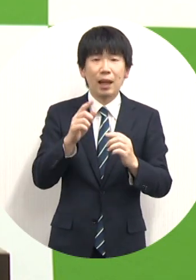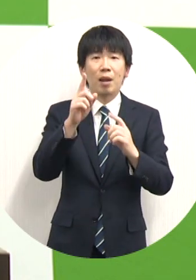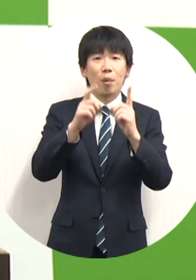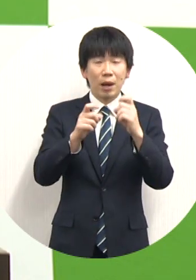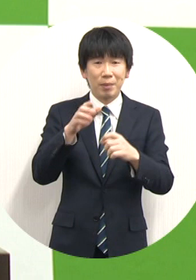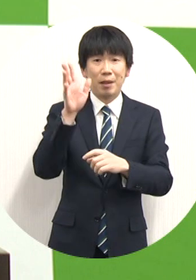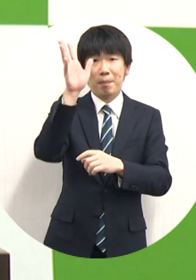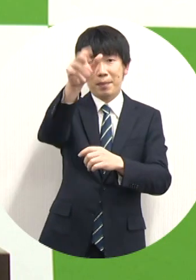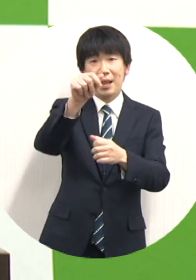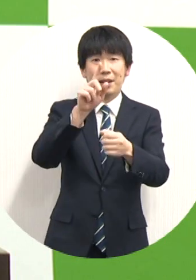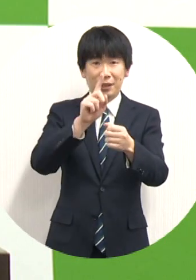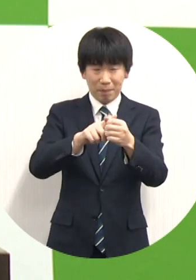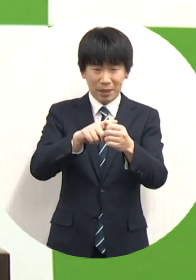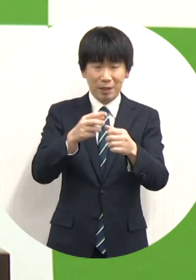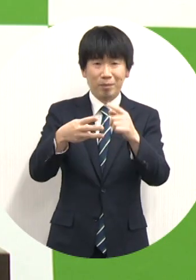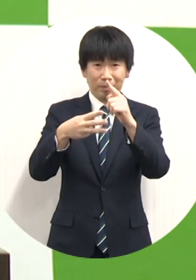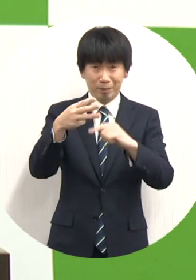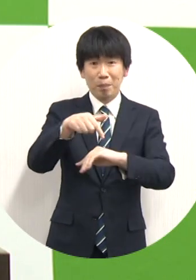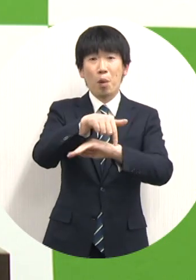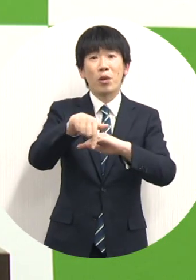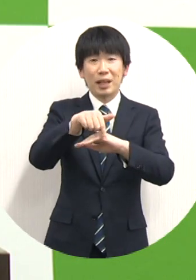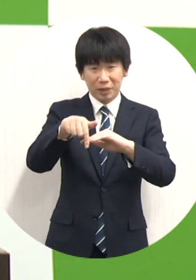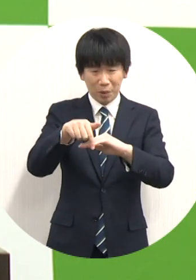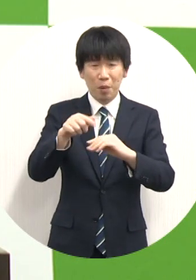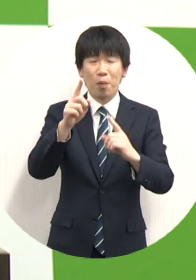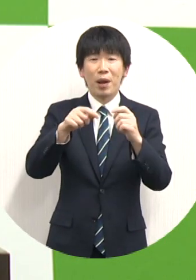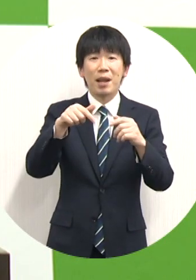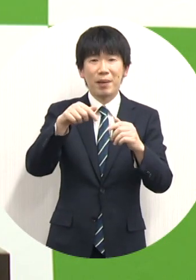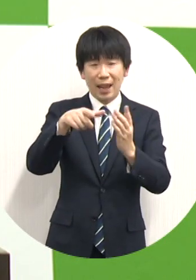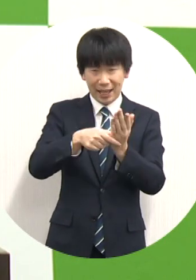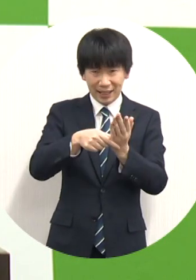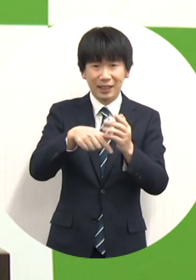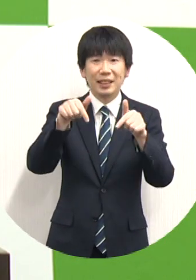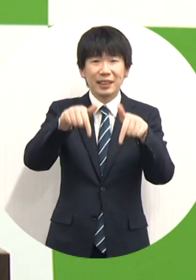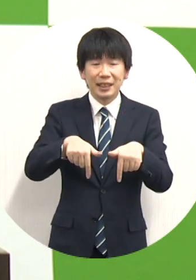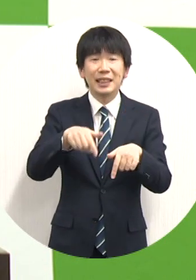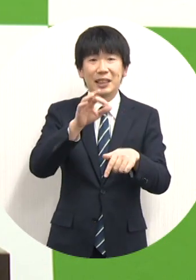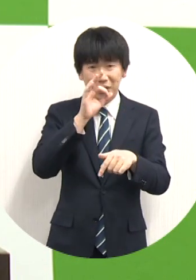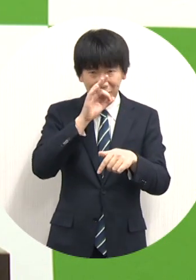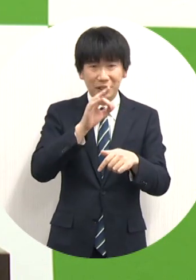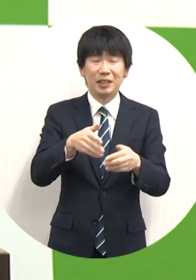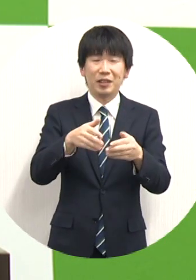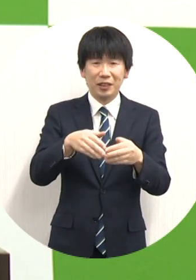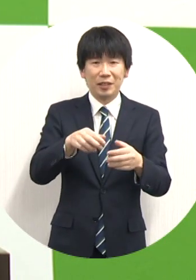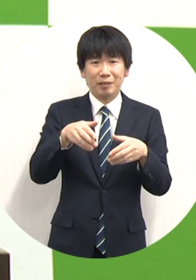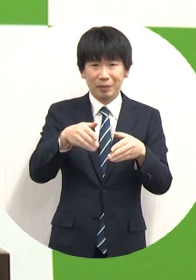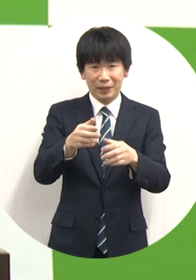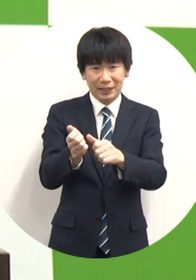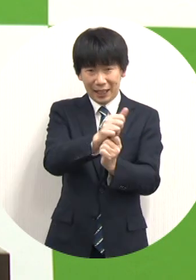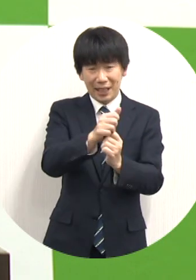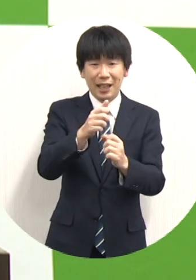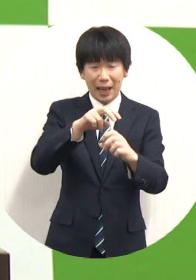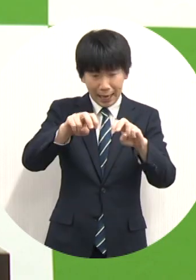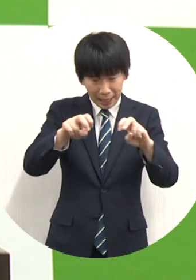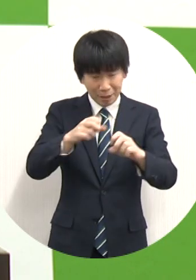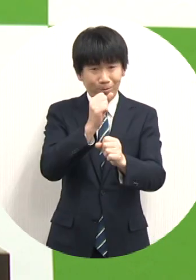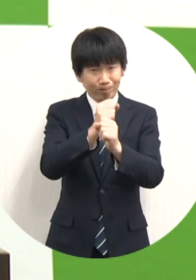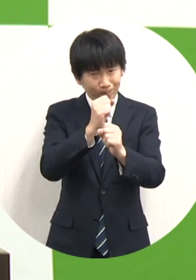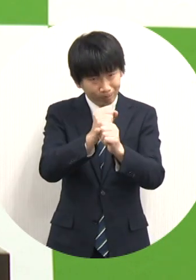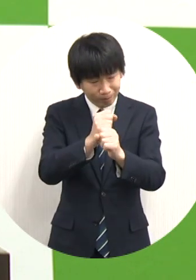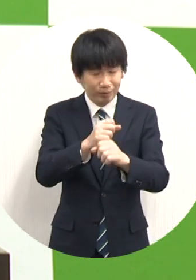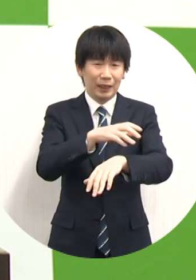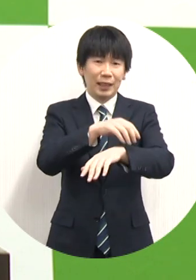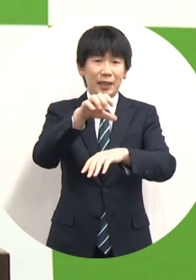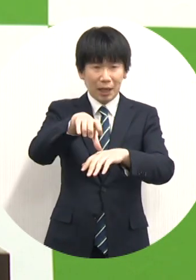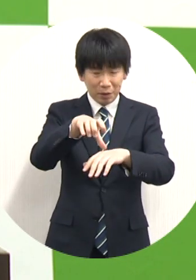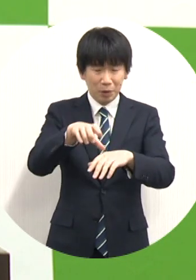も蕨駅西口再開発事業や市役所庁舎の建て替え需要を着実に推進をすること